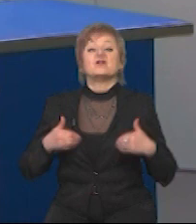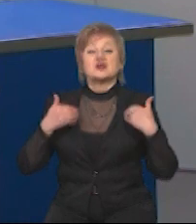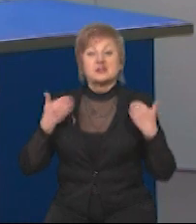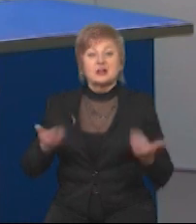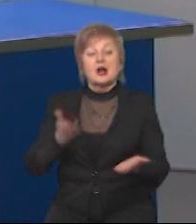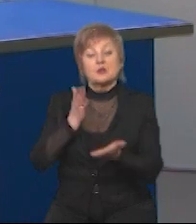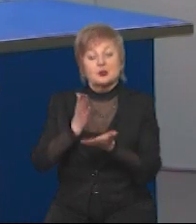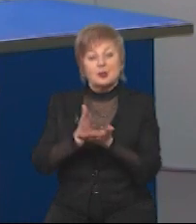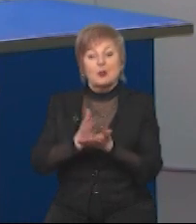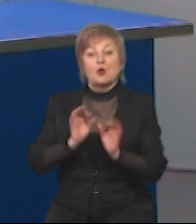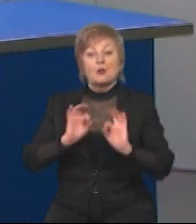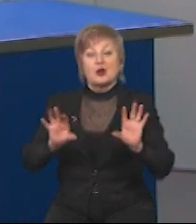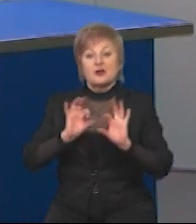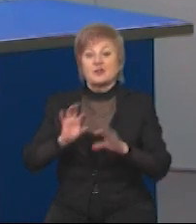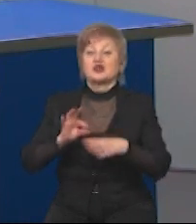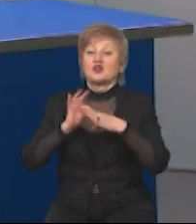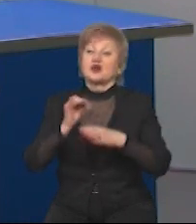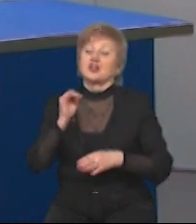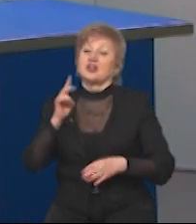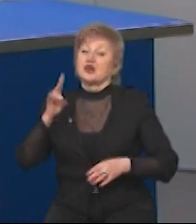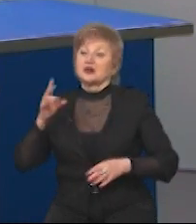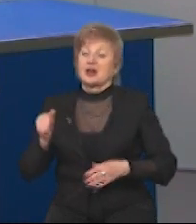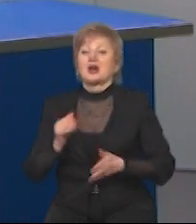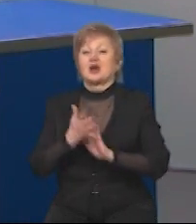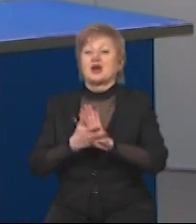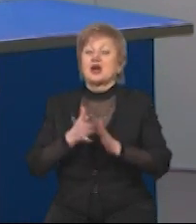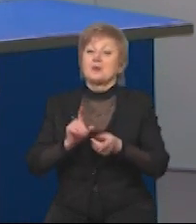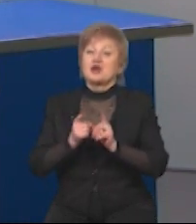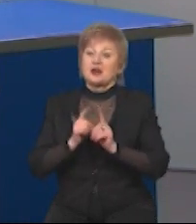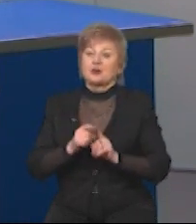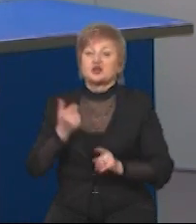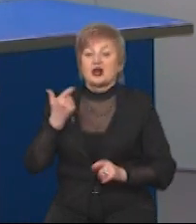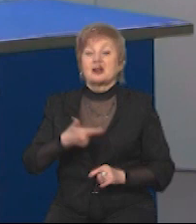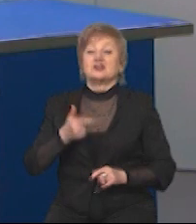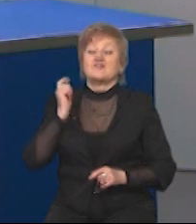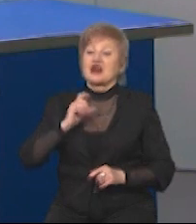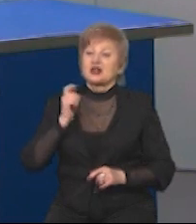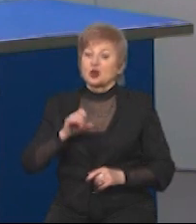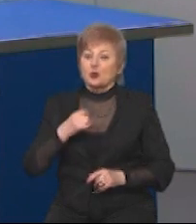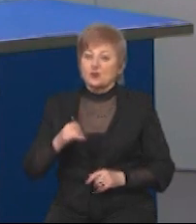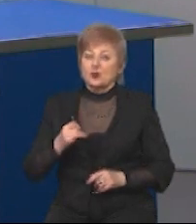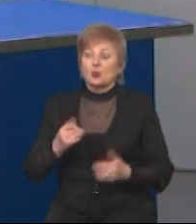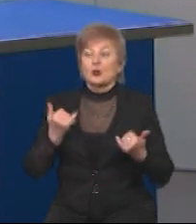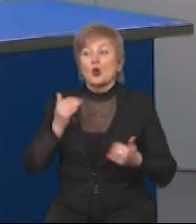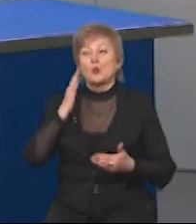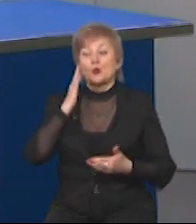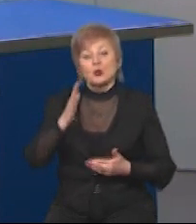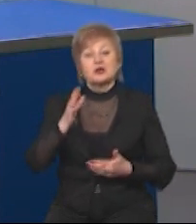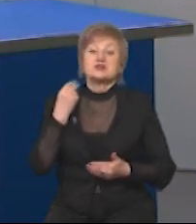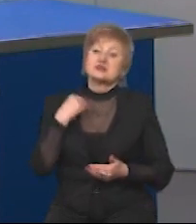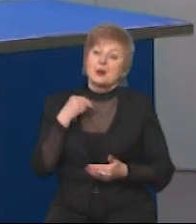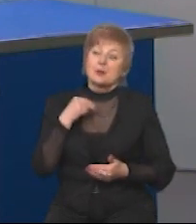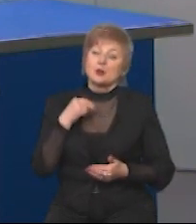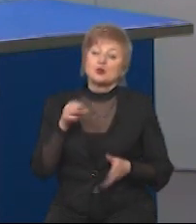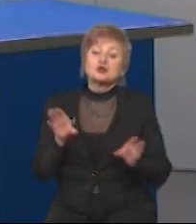наживо. Тема дня. У студії для вас працюють Інна Халип. Дякуємо за мову жестів Галині Воротніковій. І чи буде Запоріжжя